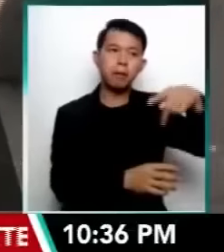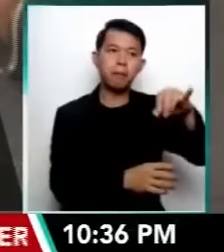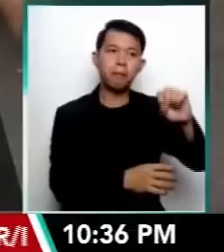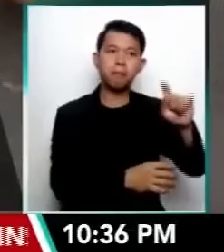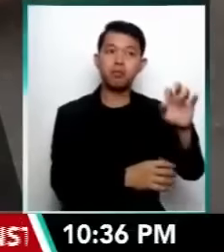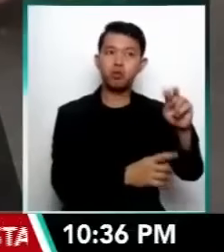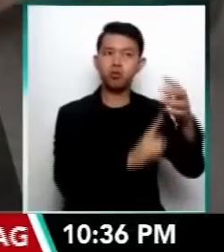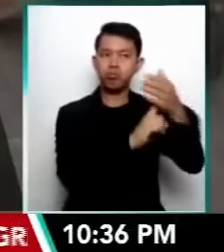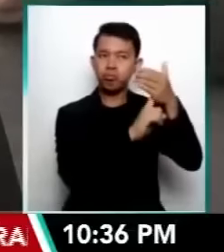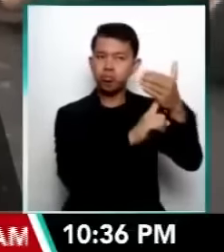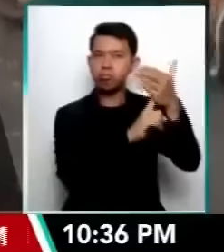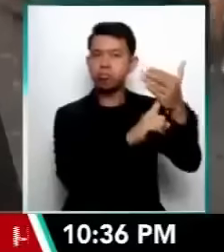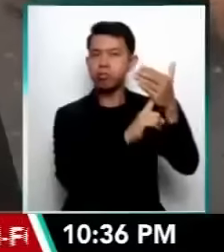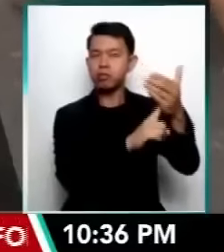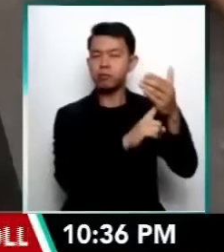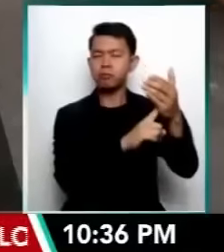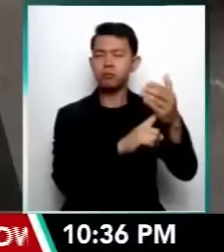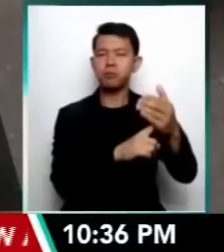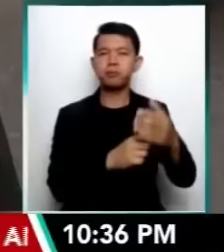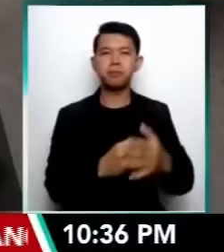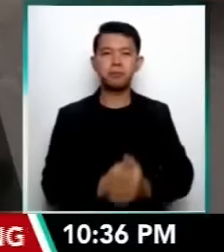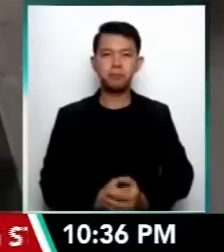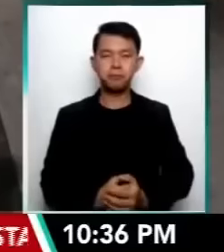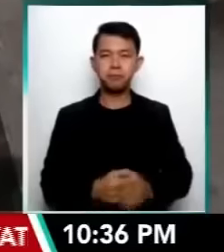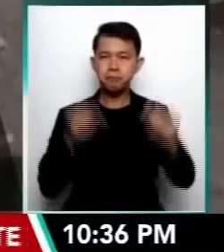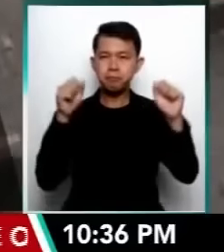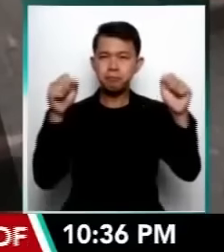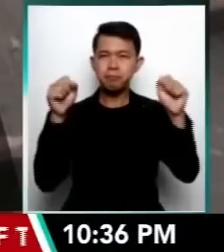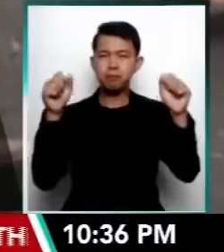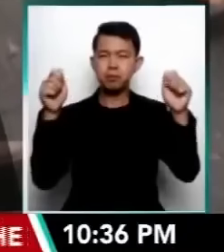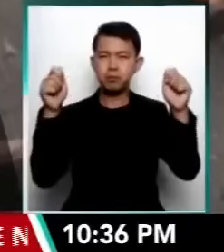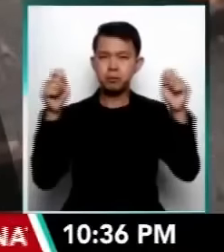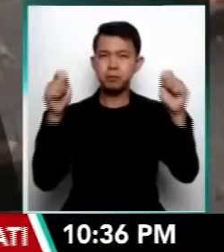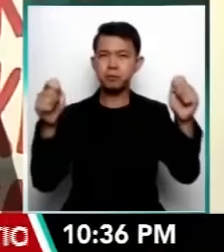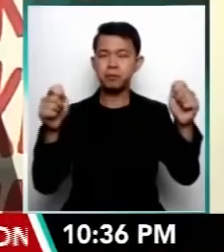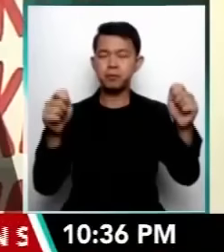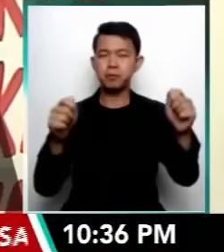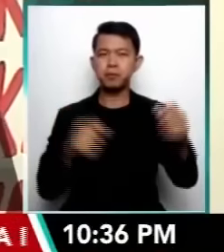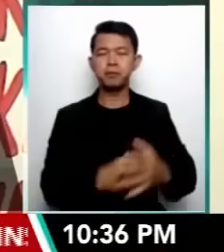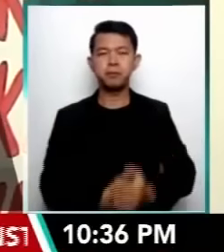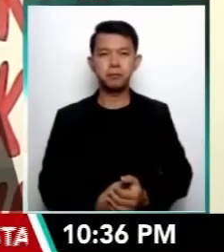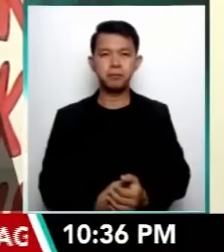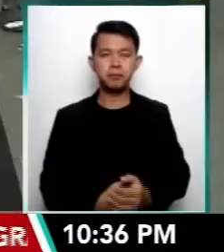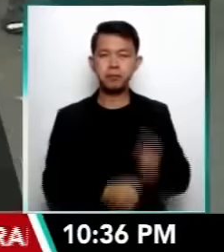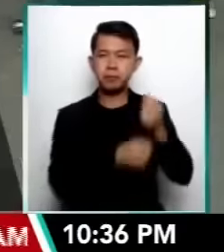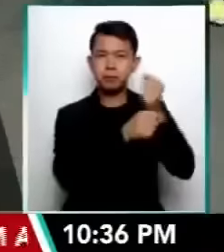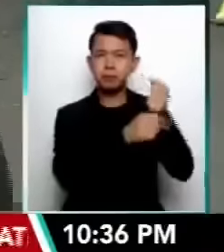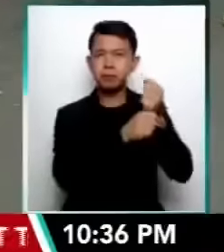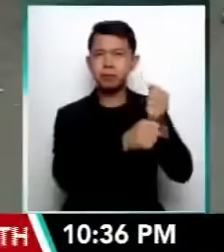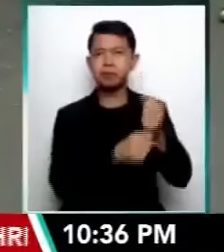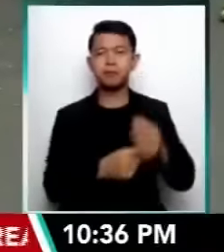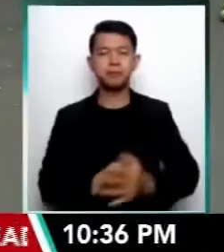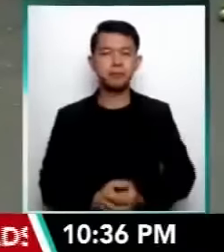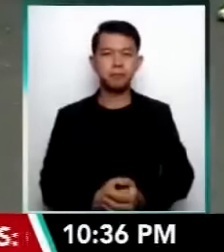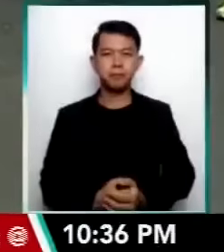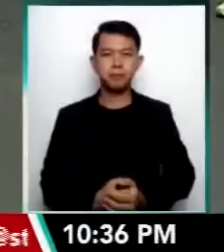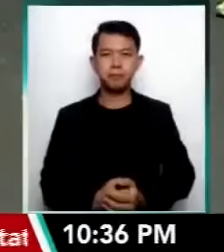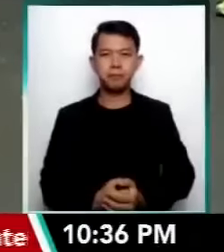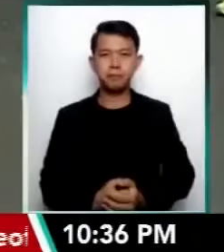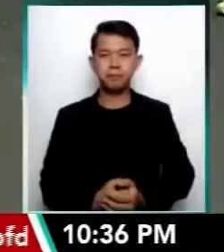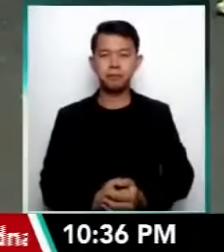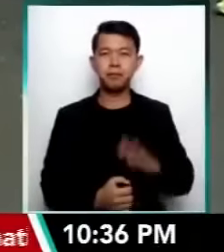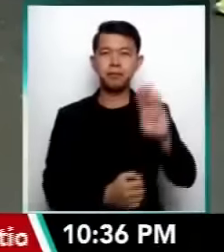Ibasura! Sahot, trabaho, at sarapan! Ibasura! Habang sa Baclaran,